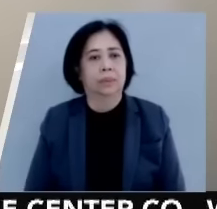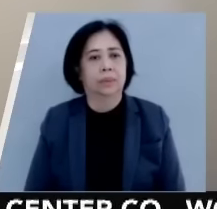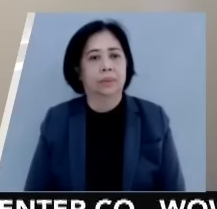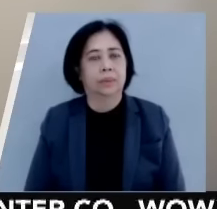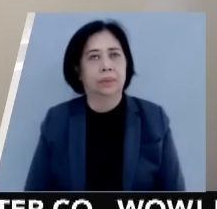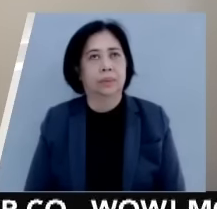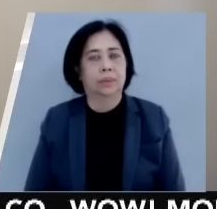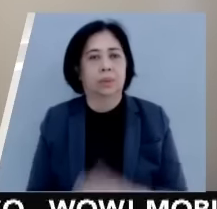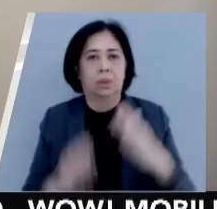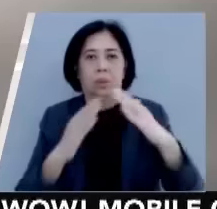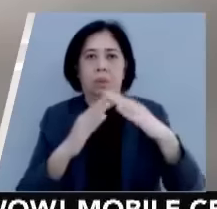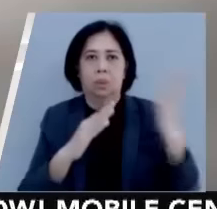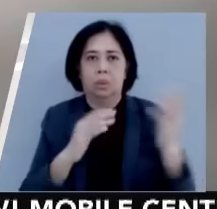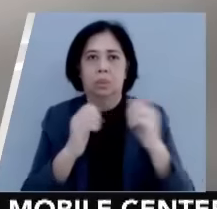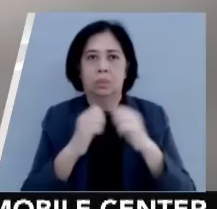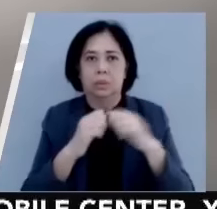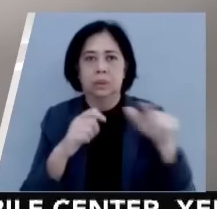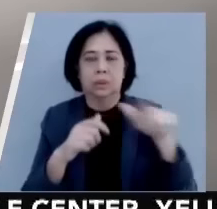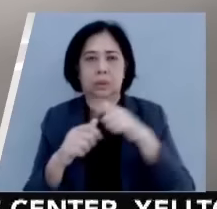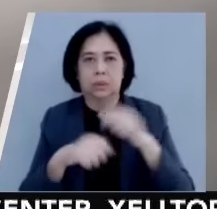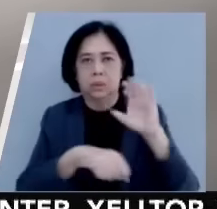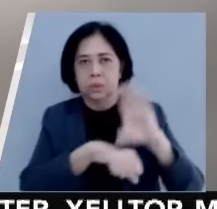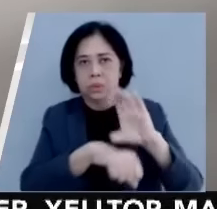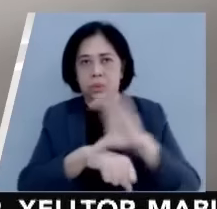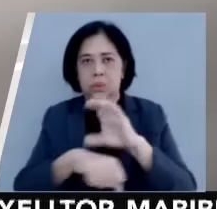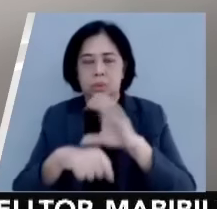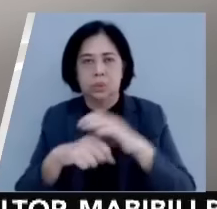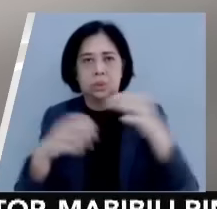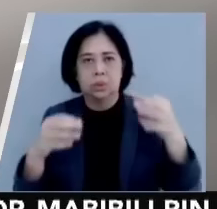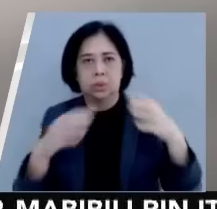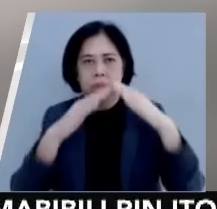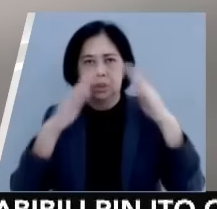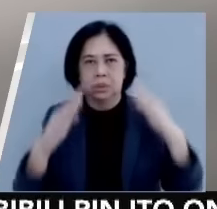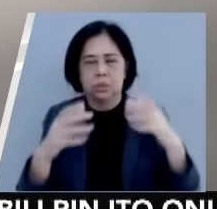Nagtuklapan maging ang bubong ng mga simbahan at covered court sa lakas ng hangin.